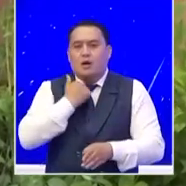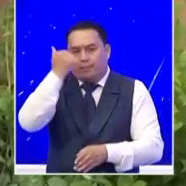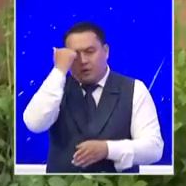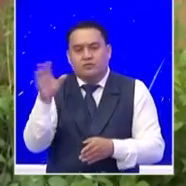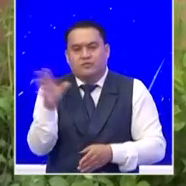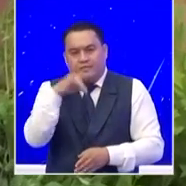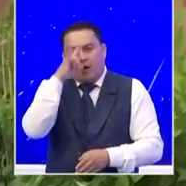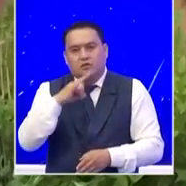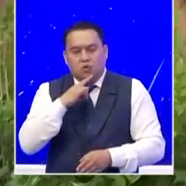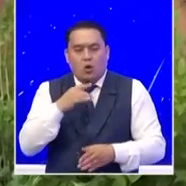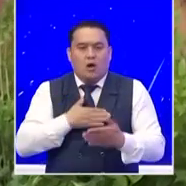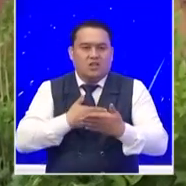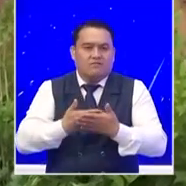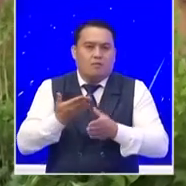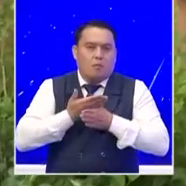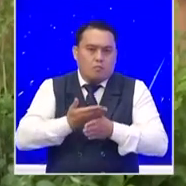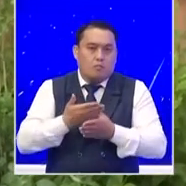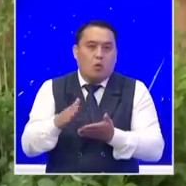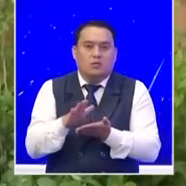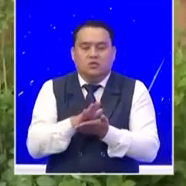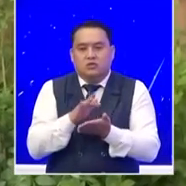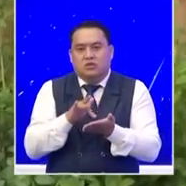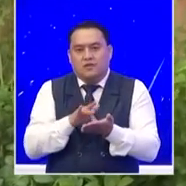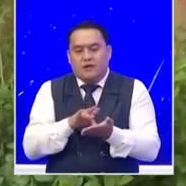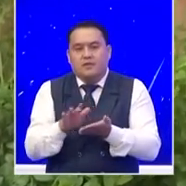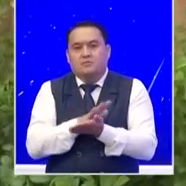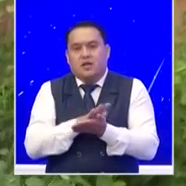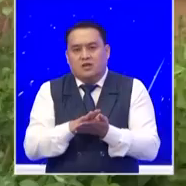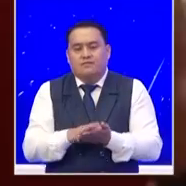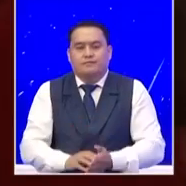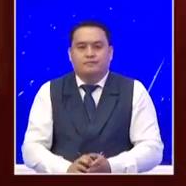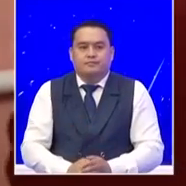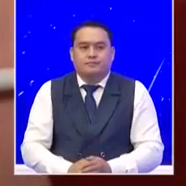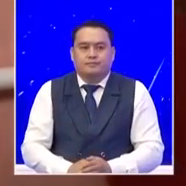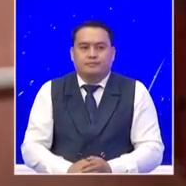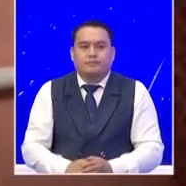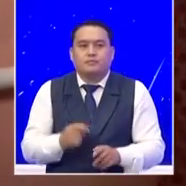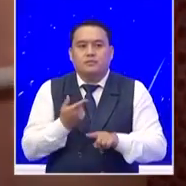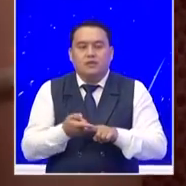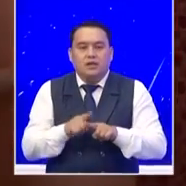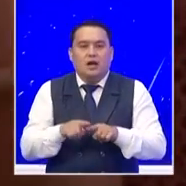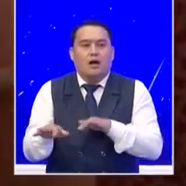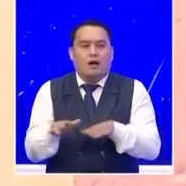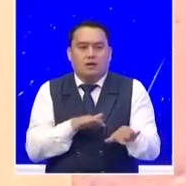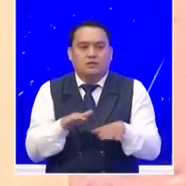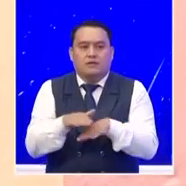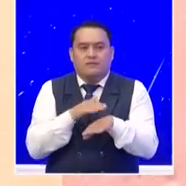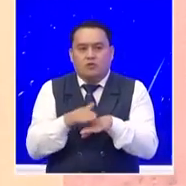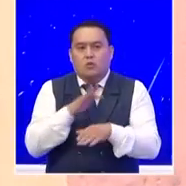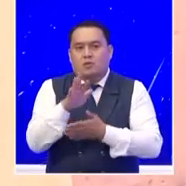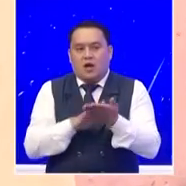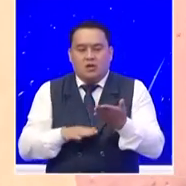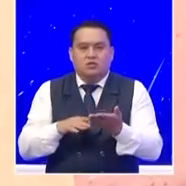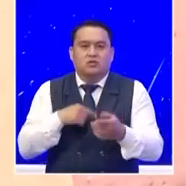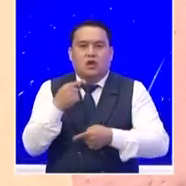всех казахстанцев и волонтеров, которые обратили на нас внимание. Спасибо большое. И эта акция не одноразовая. Благотворительный фонд «Харикет»